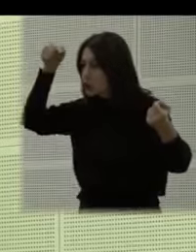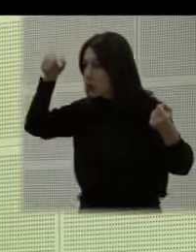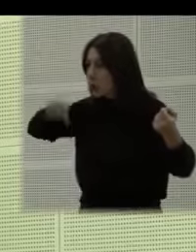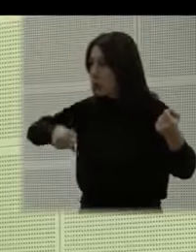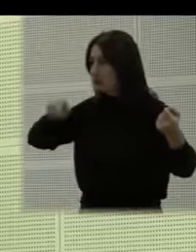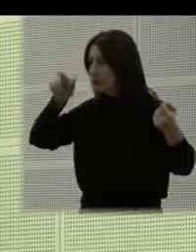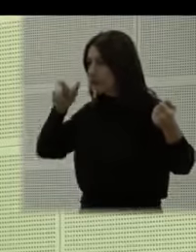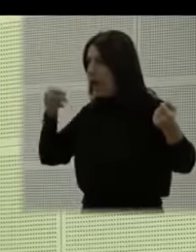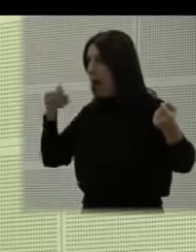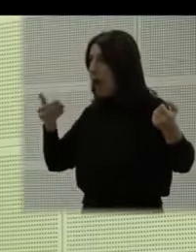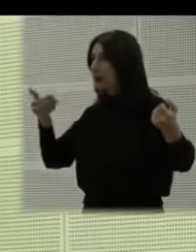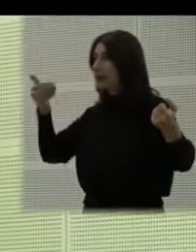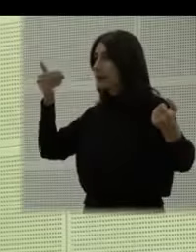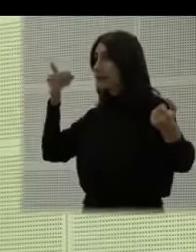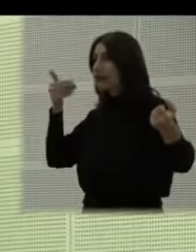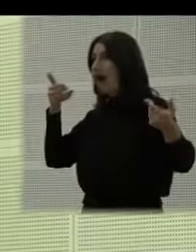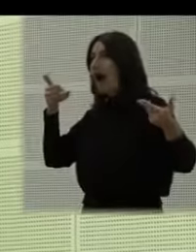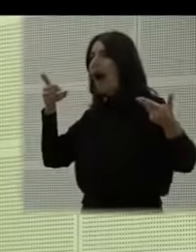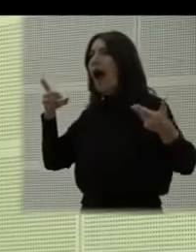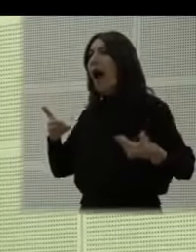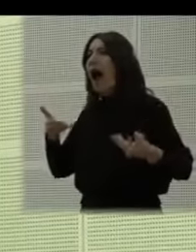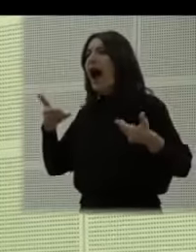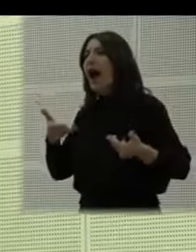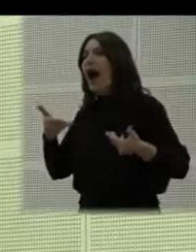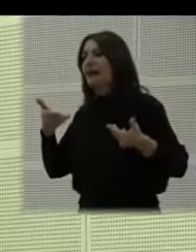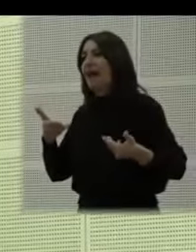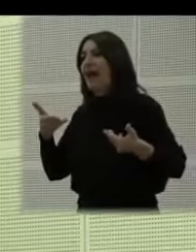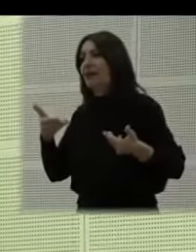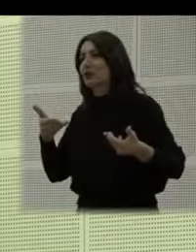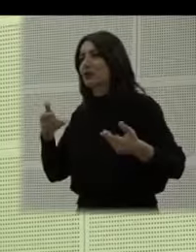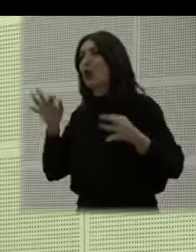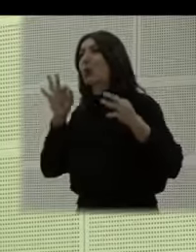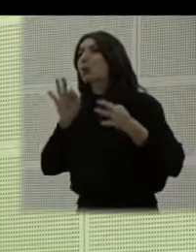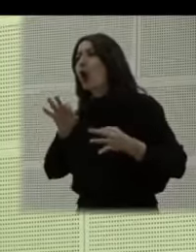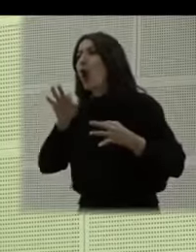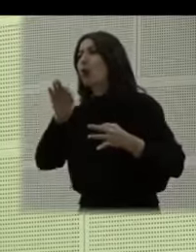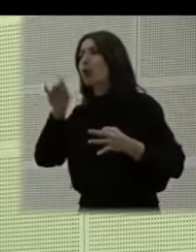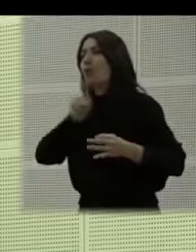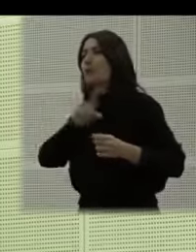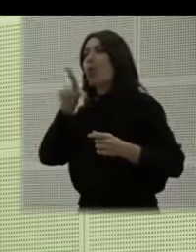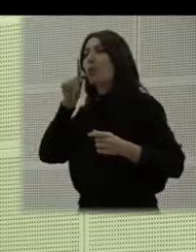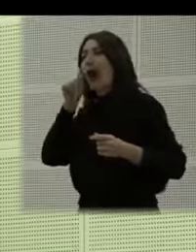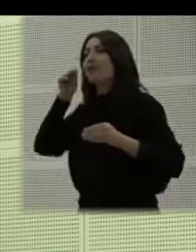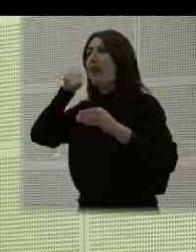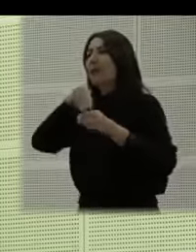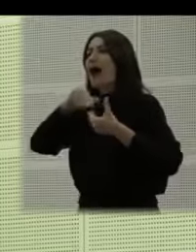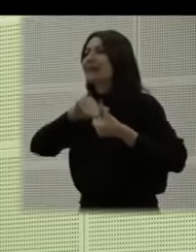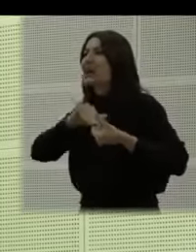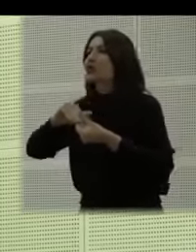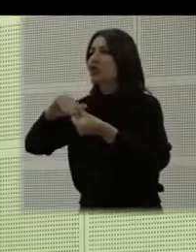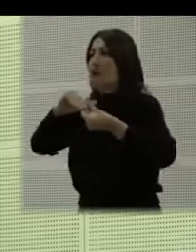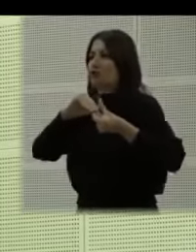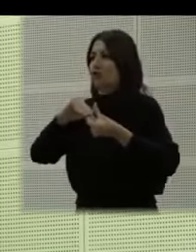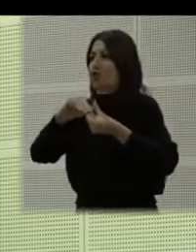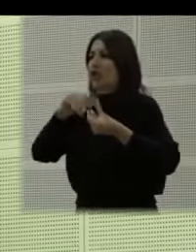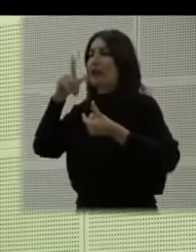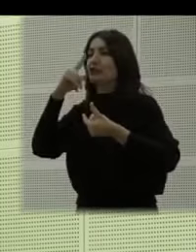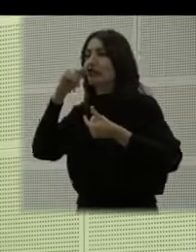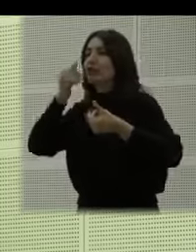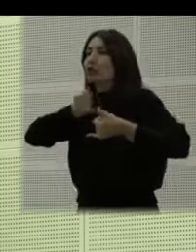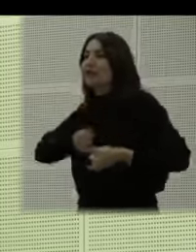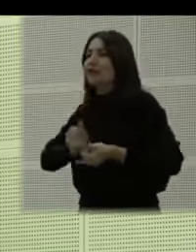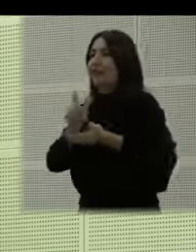anni fa, e adesso mio padre si è iscritto alla GEDO, all'associazione dei genitori di omosessuali, e guai a chi parla male dei gay a mio padre. L'ultimo gay